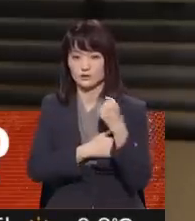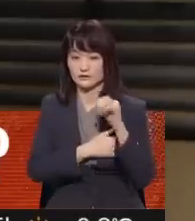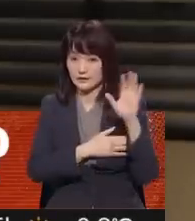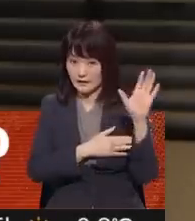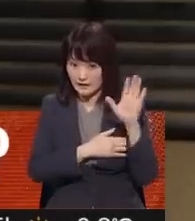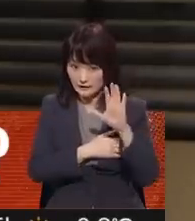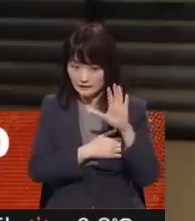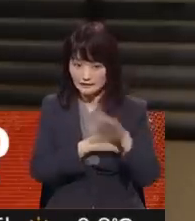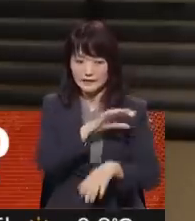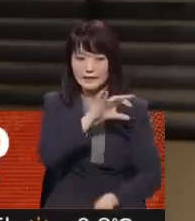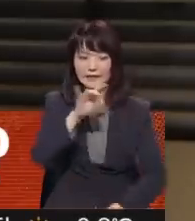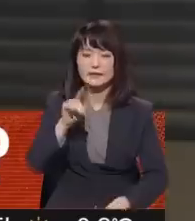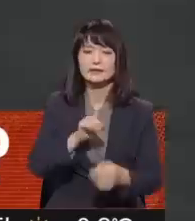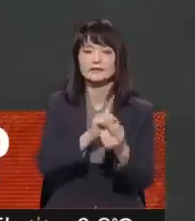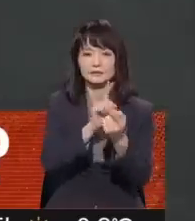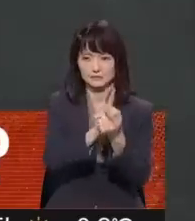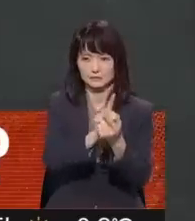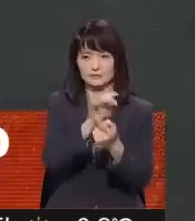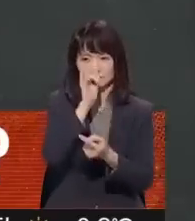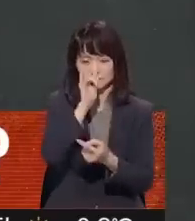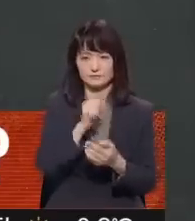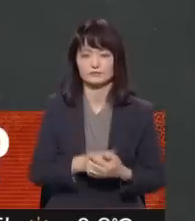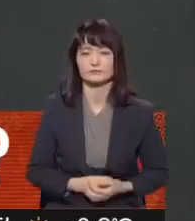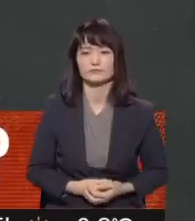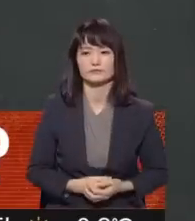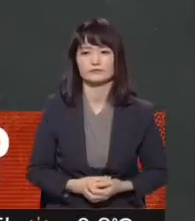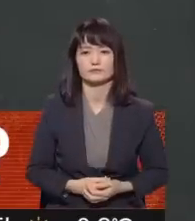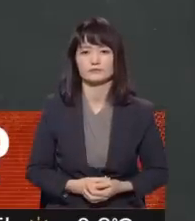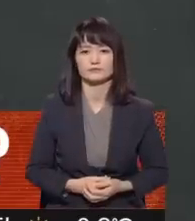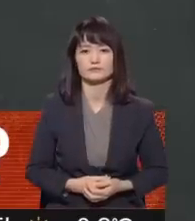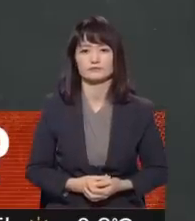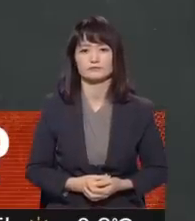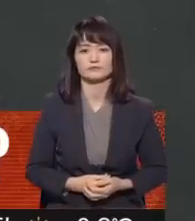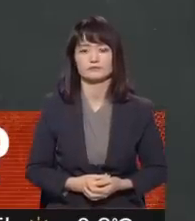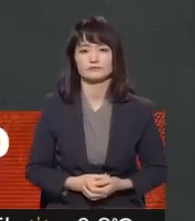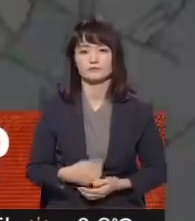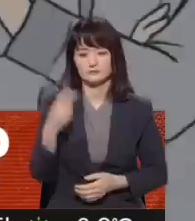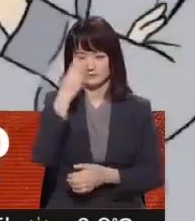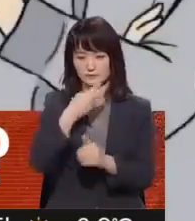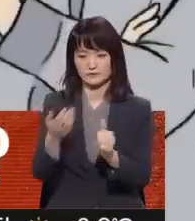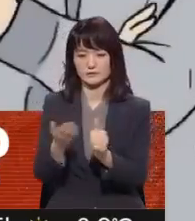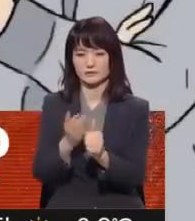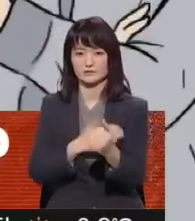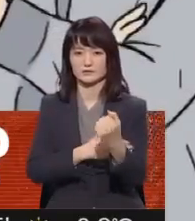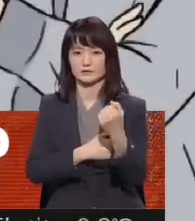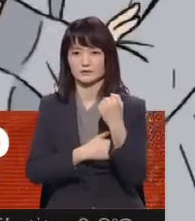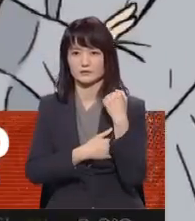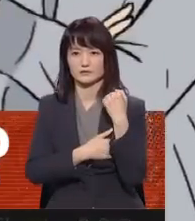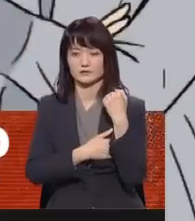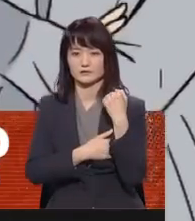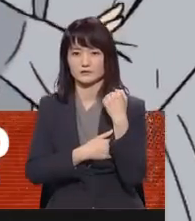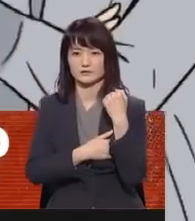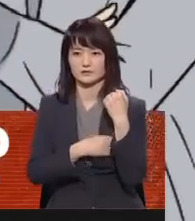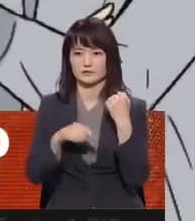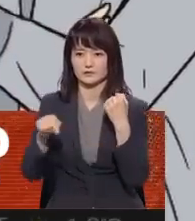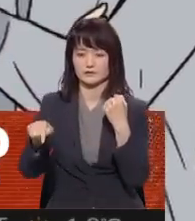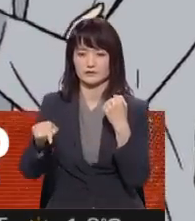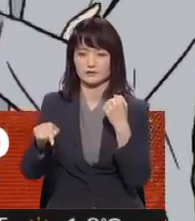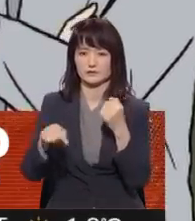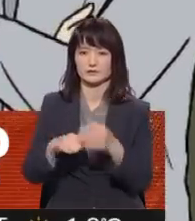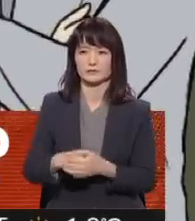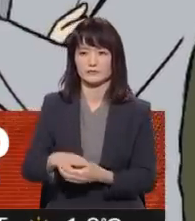그런 권리를 가지게 되는데 양육권이 부분 사실은 양육권은 유책 사유하고 사실 관계는 없습니다